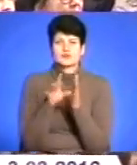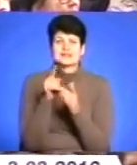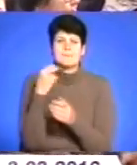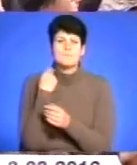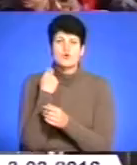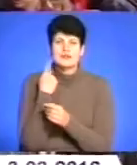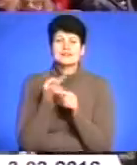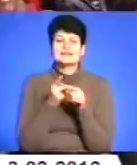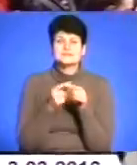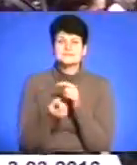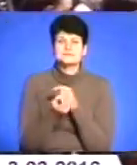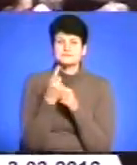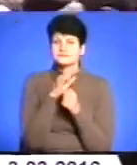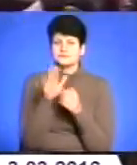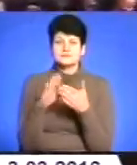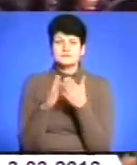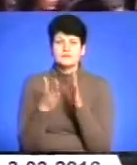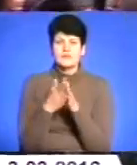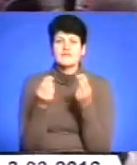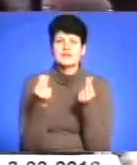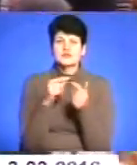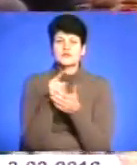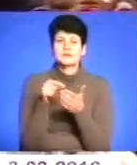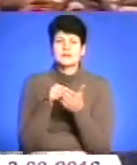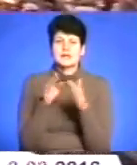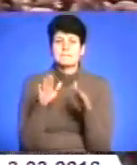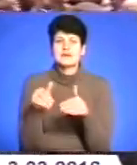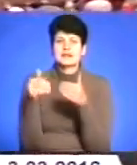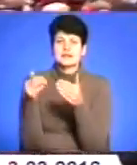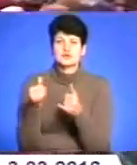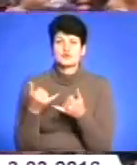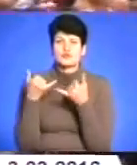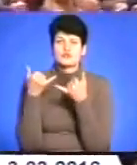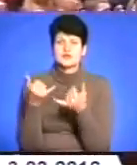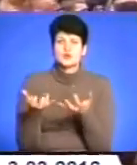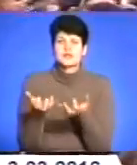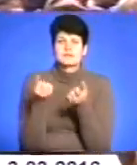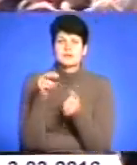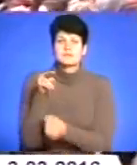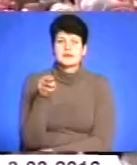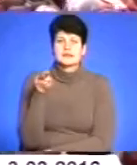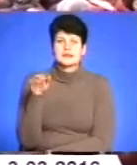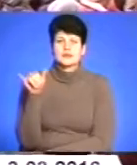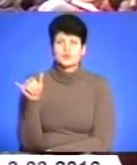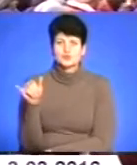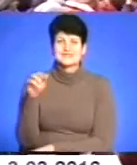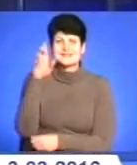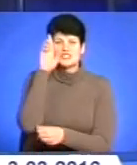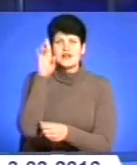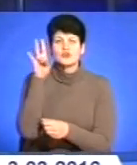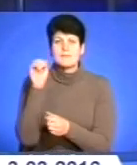все виникло через неузгодженість у фінансових питаннях при передачі повноважень утримання ПТУ з державного на місцеві